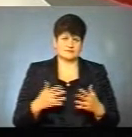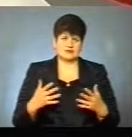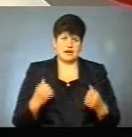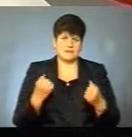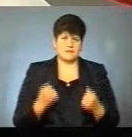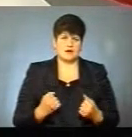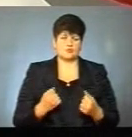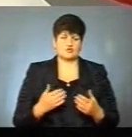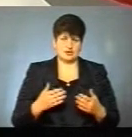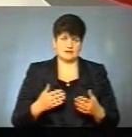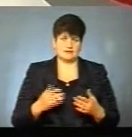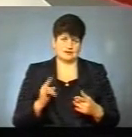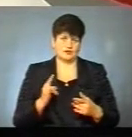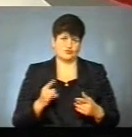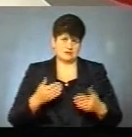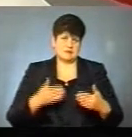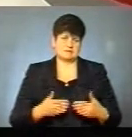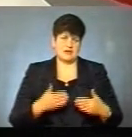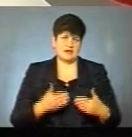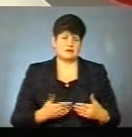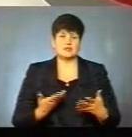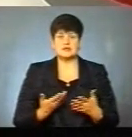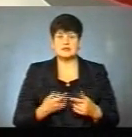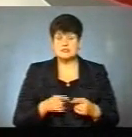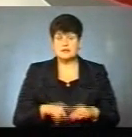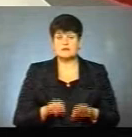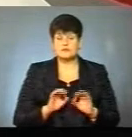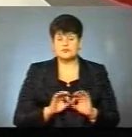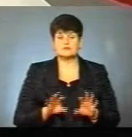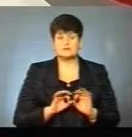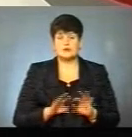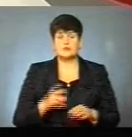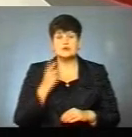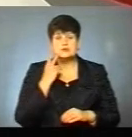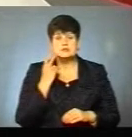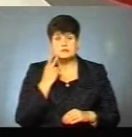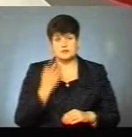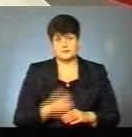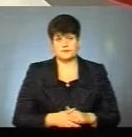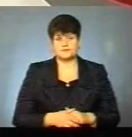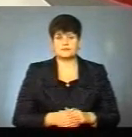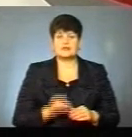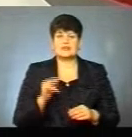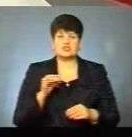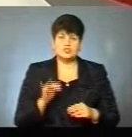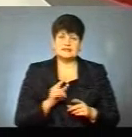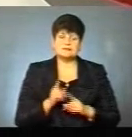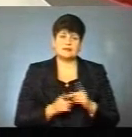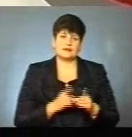тримаючи його спереду, так, така роз'яснювальна робота проводиться стабільно. Чи змінилося